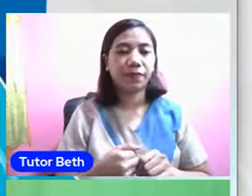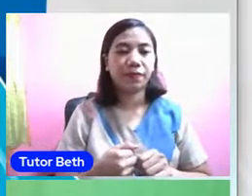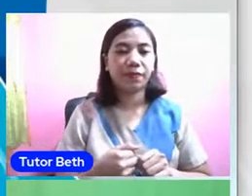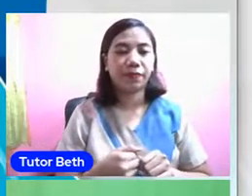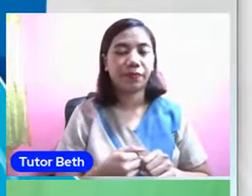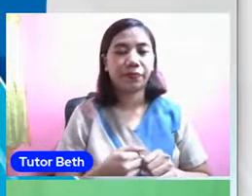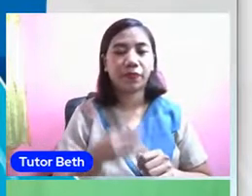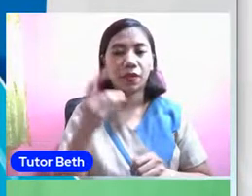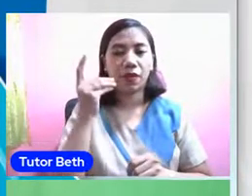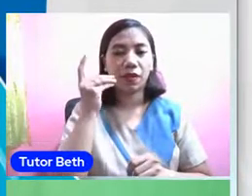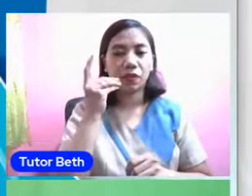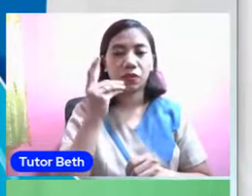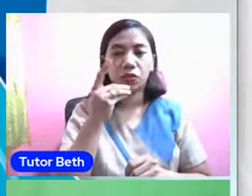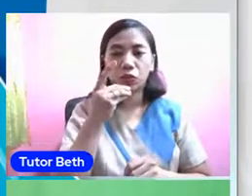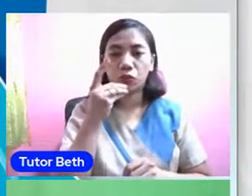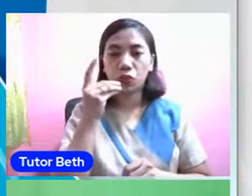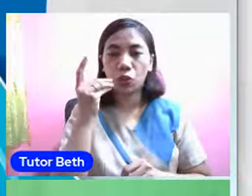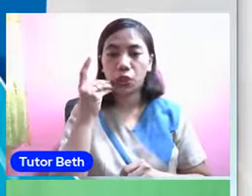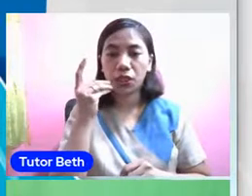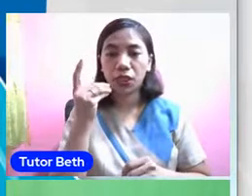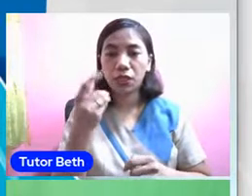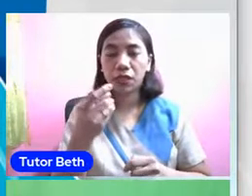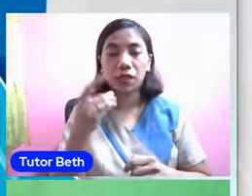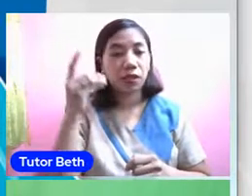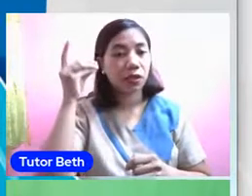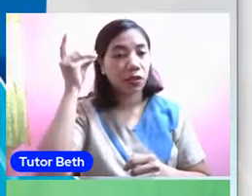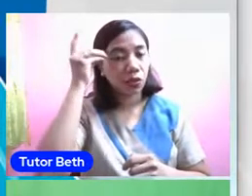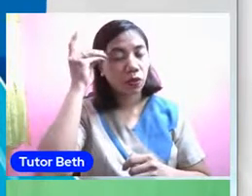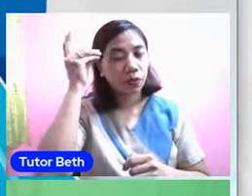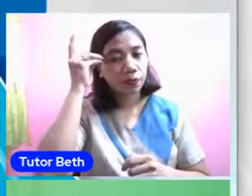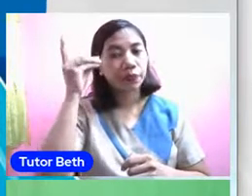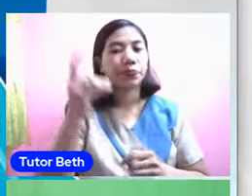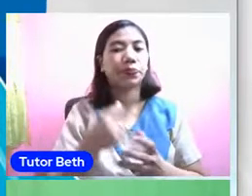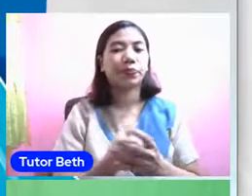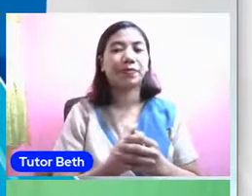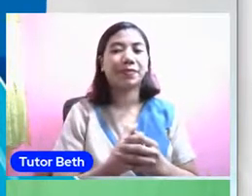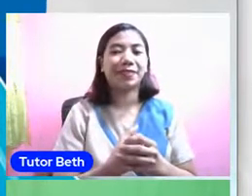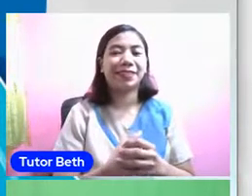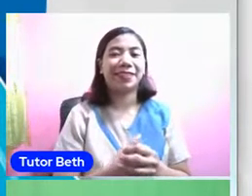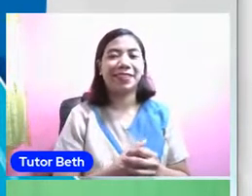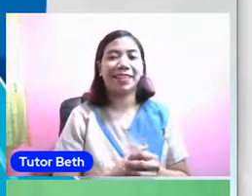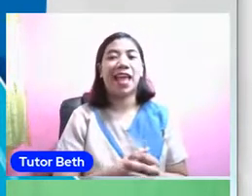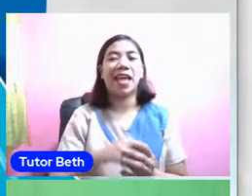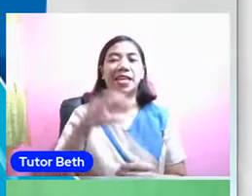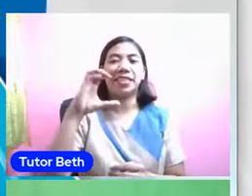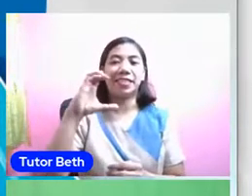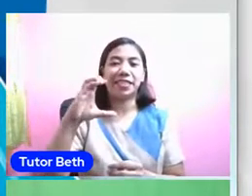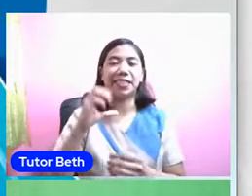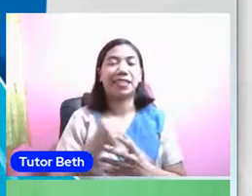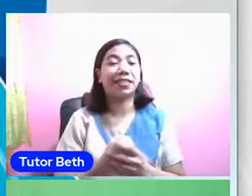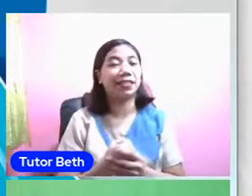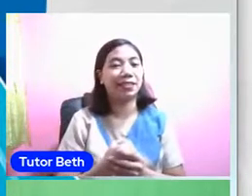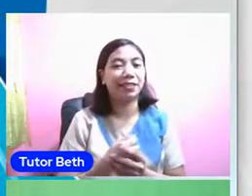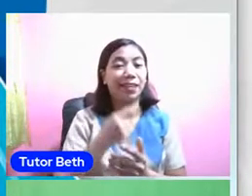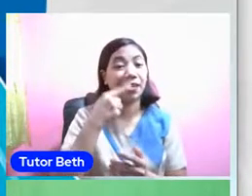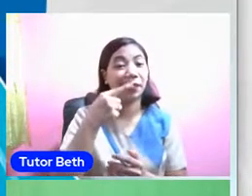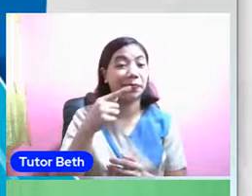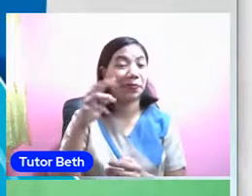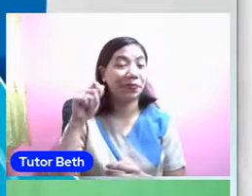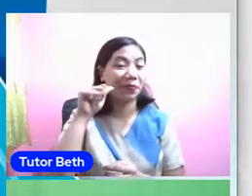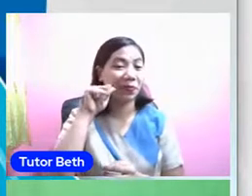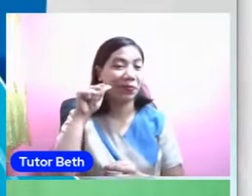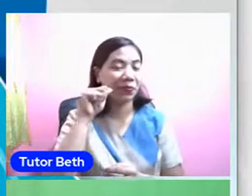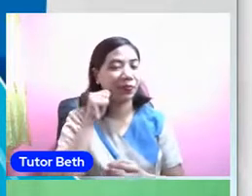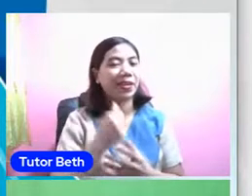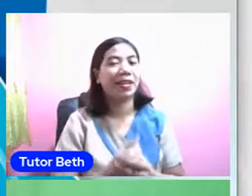Dondi, letter C. Sabi ni Ann, nahisag, letter C. Okay. Tingnan natin kung tama ang